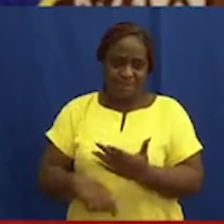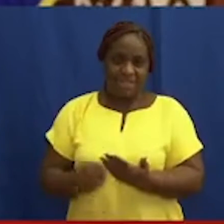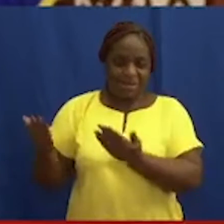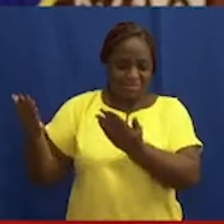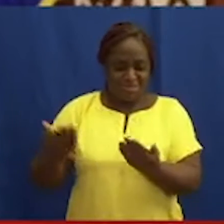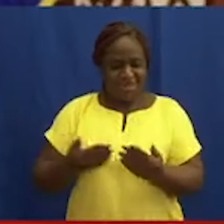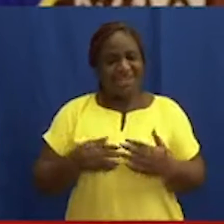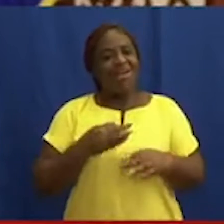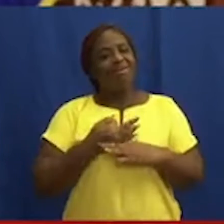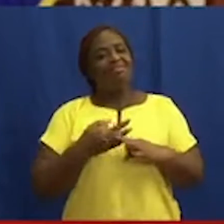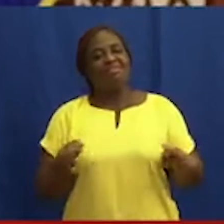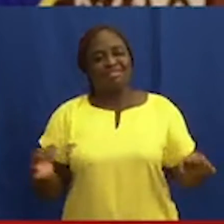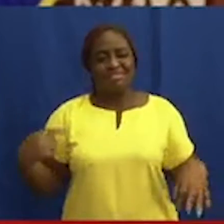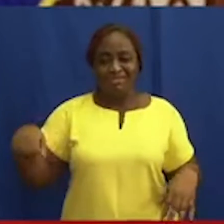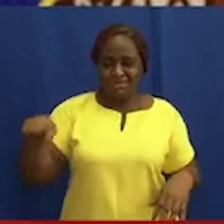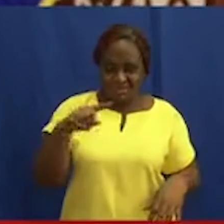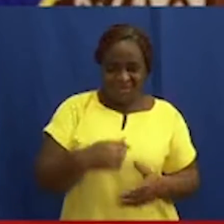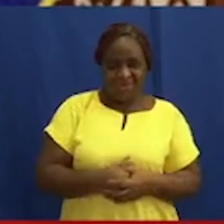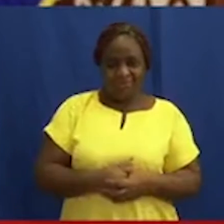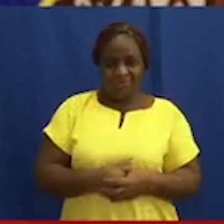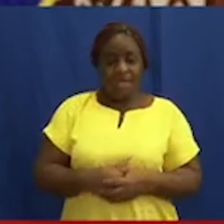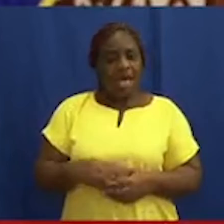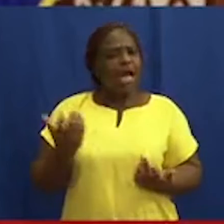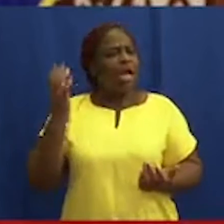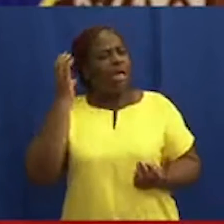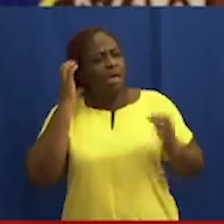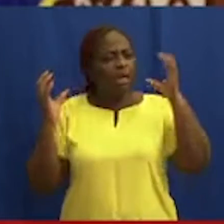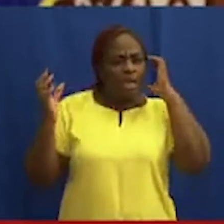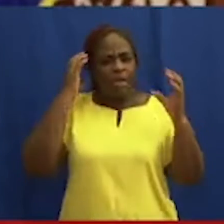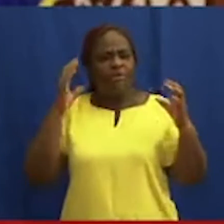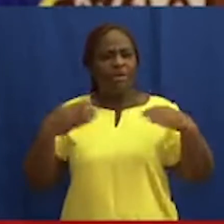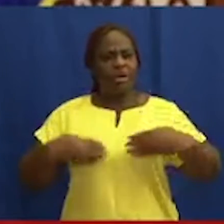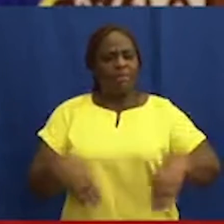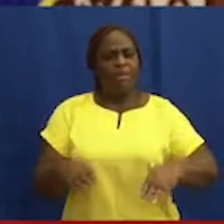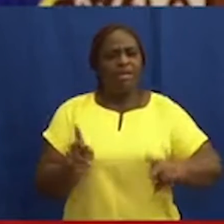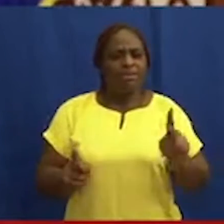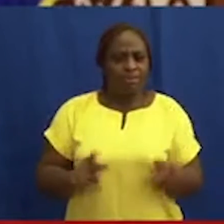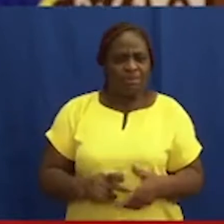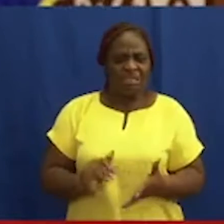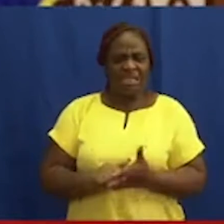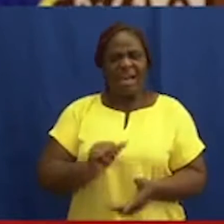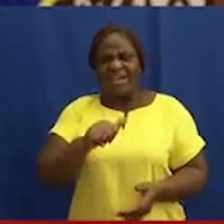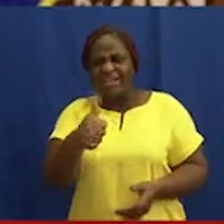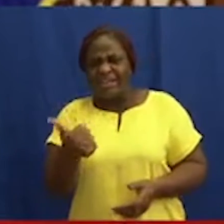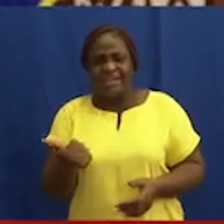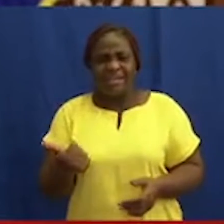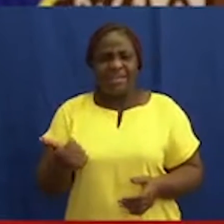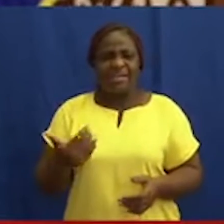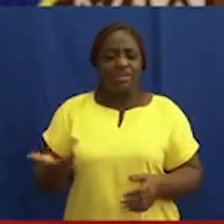gani mun kai kaso 18 bisa 100 wanda hakan shine zai sa mu ma a cikin kasashe